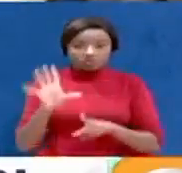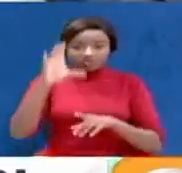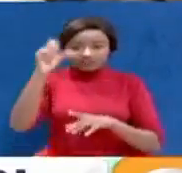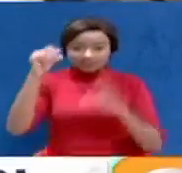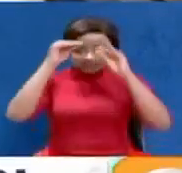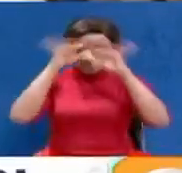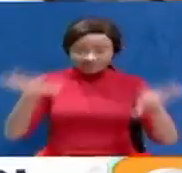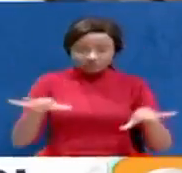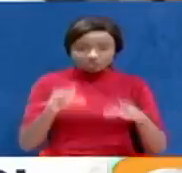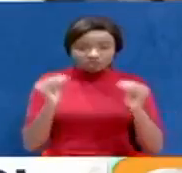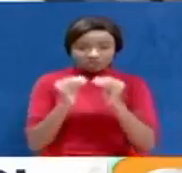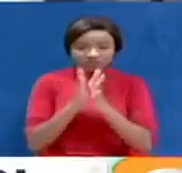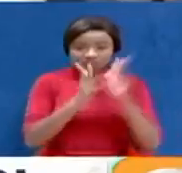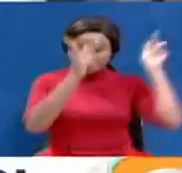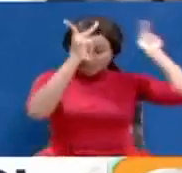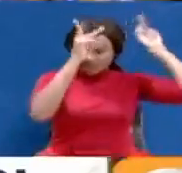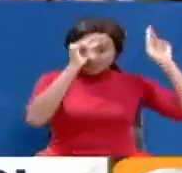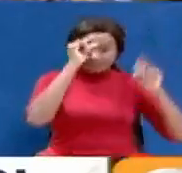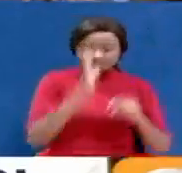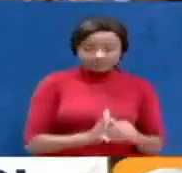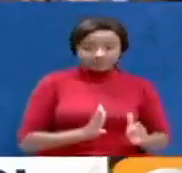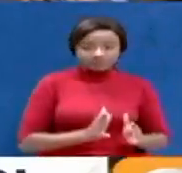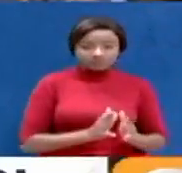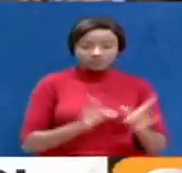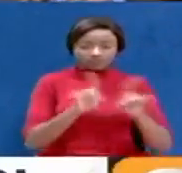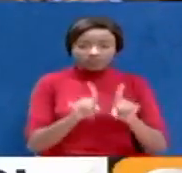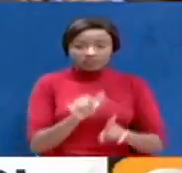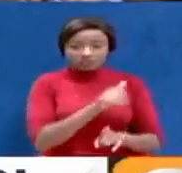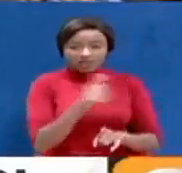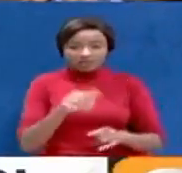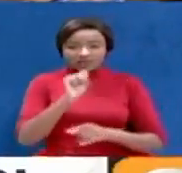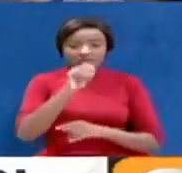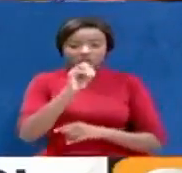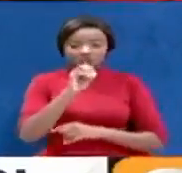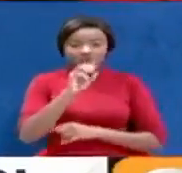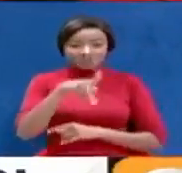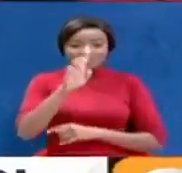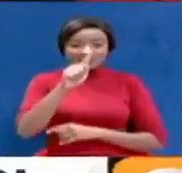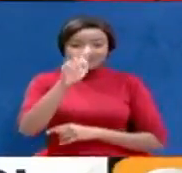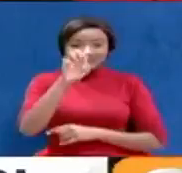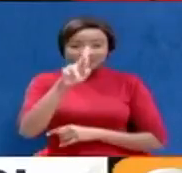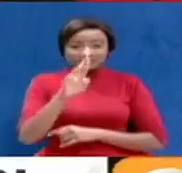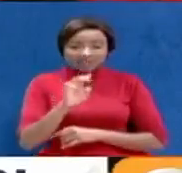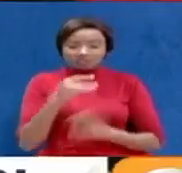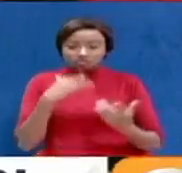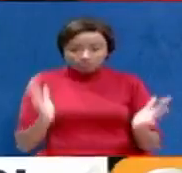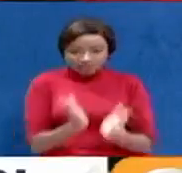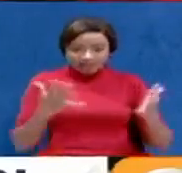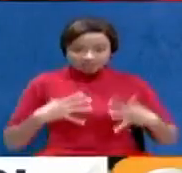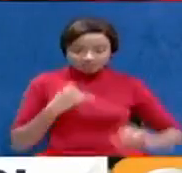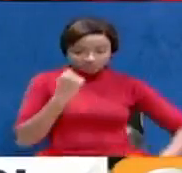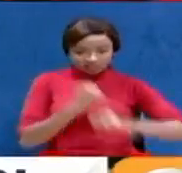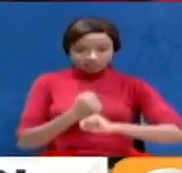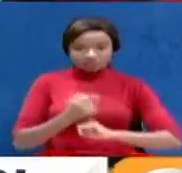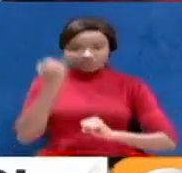Wamalwa aliungana na gavana wa Kakamega Wycliffe Oparanya na mwenzake wa Busia Sospeter Ojamong kuwarahi wenyeji humo kuunga mkono